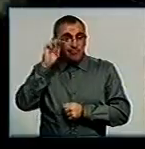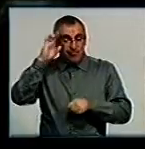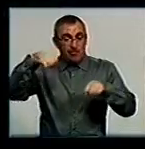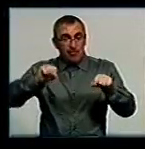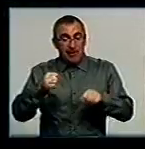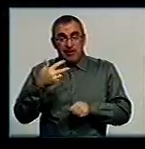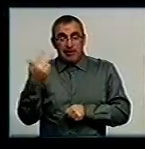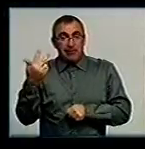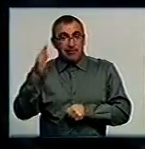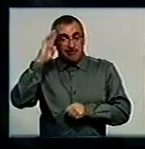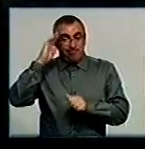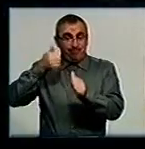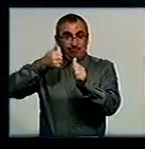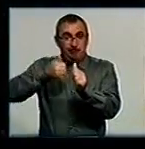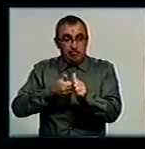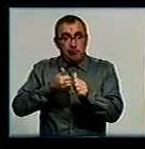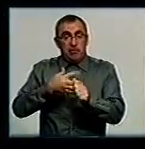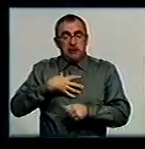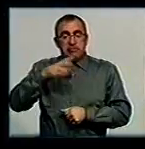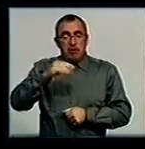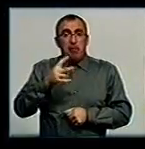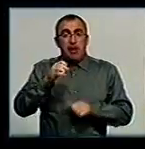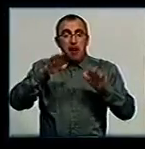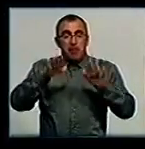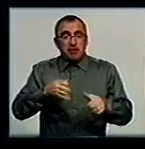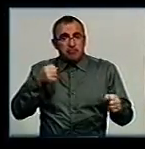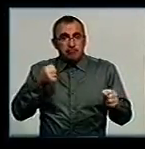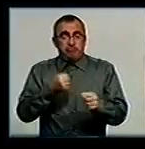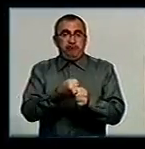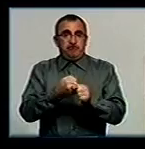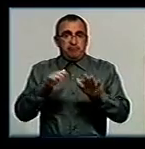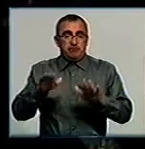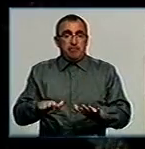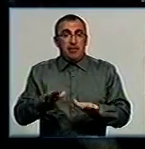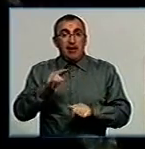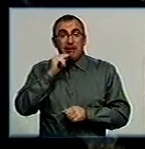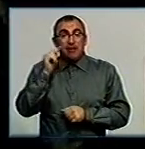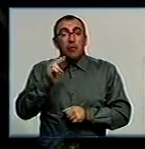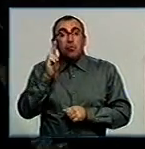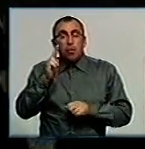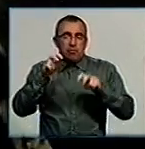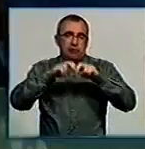його 30-річний пасажир загинули на місці пригоди. Наразі обставини та винуватець ДТП встановлюються.